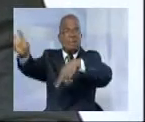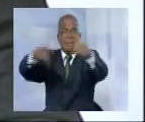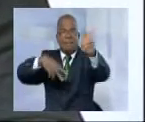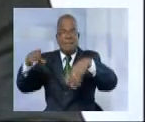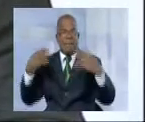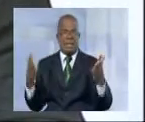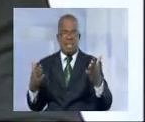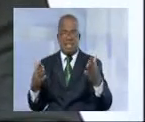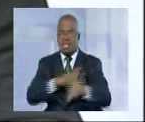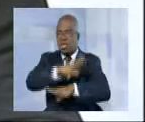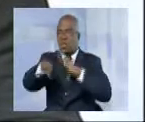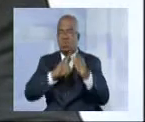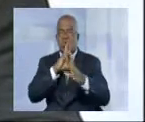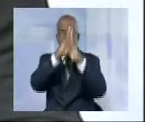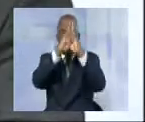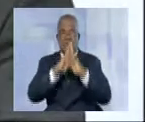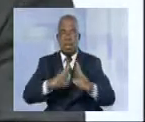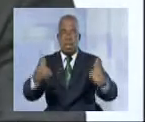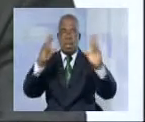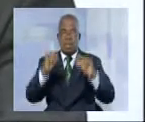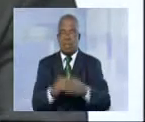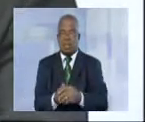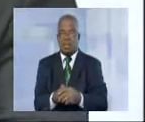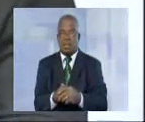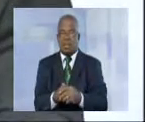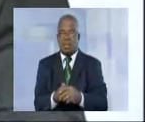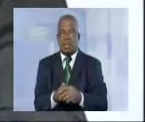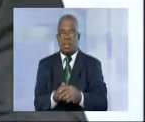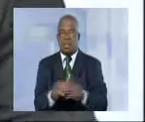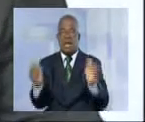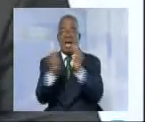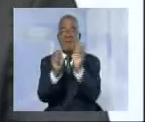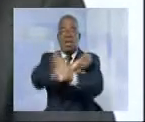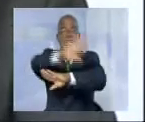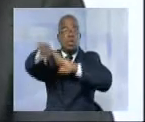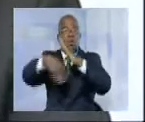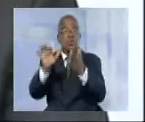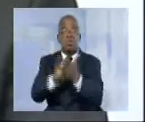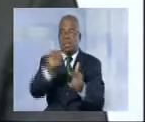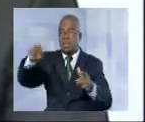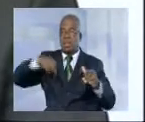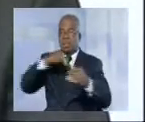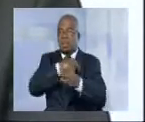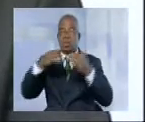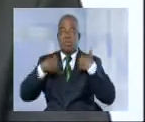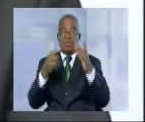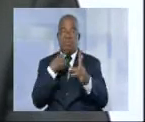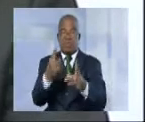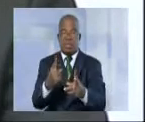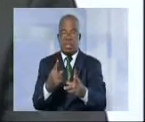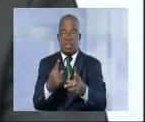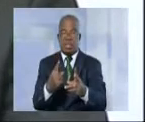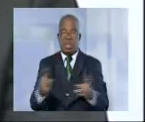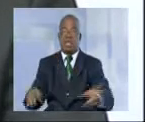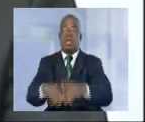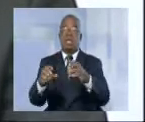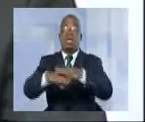ont été respectées en ce jour de vote. Au vu de tout ce qui précède, la mission de la société